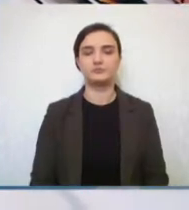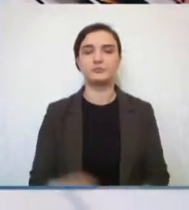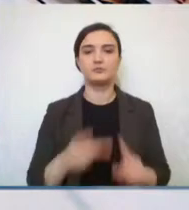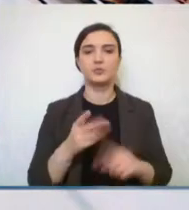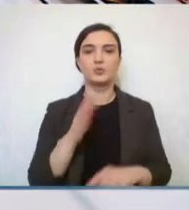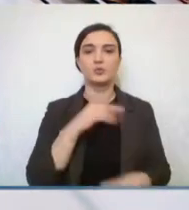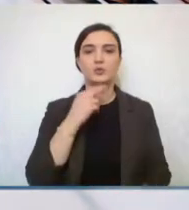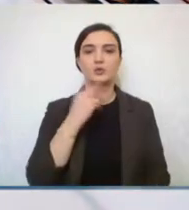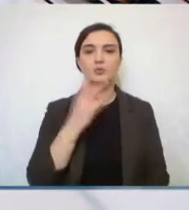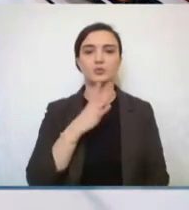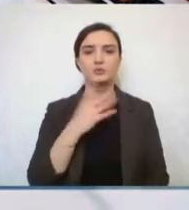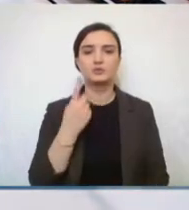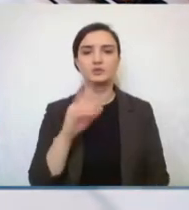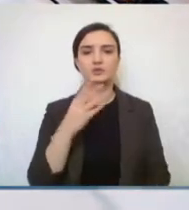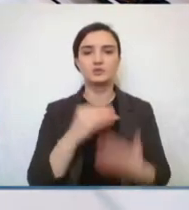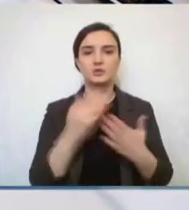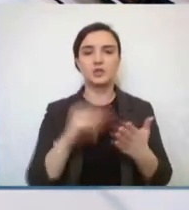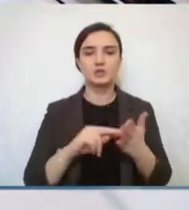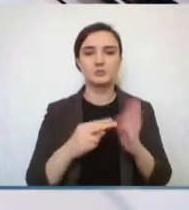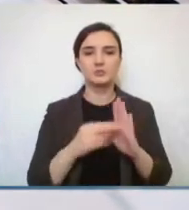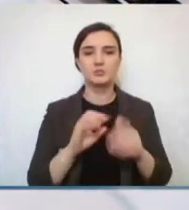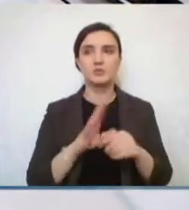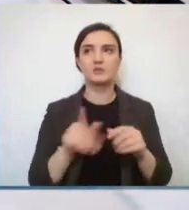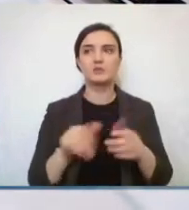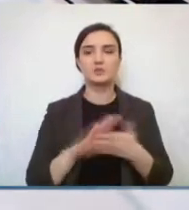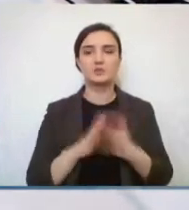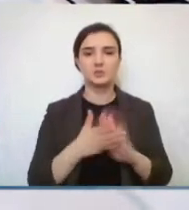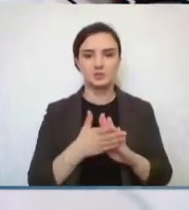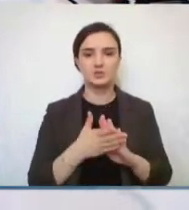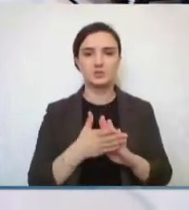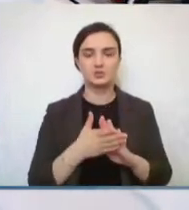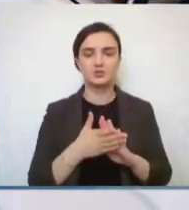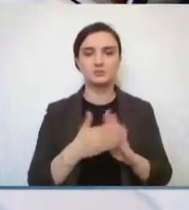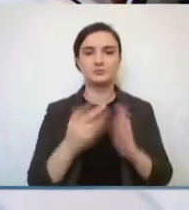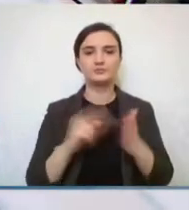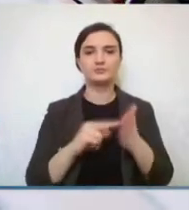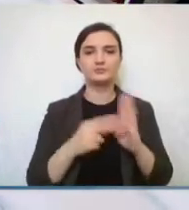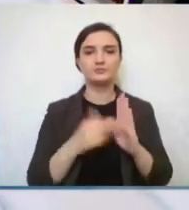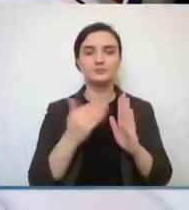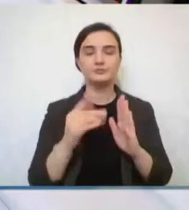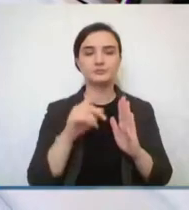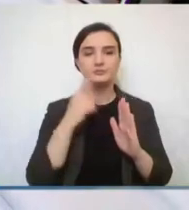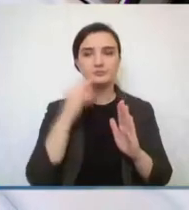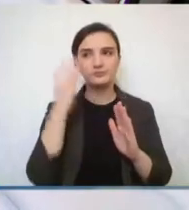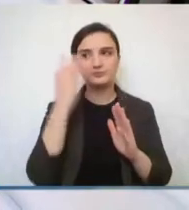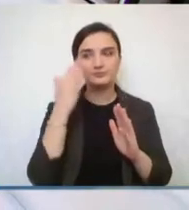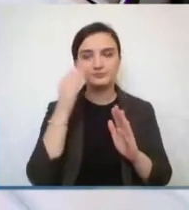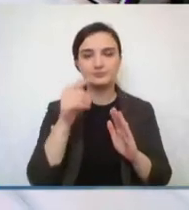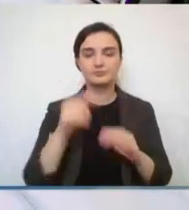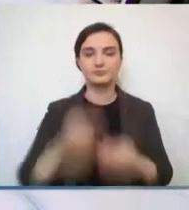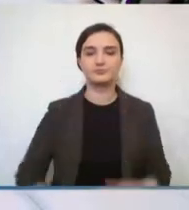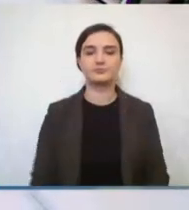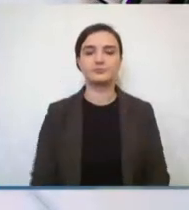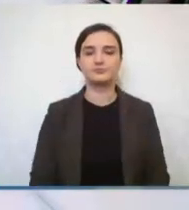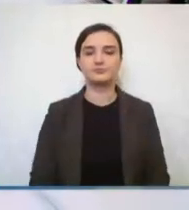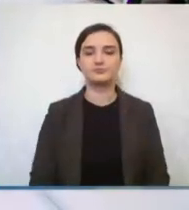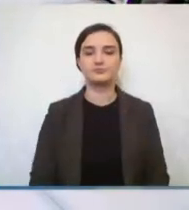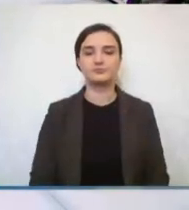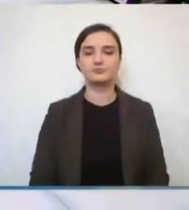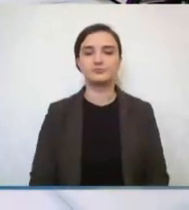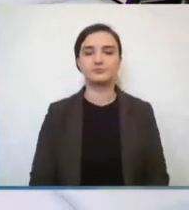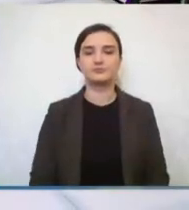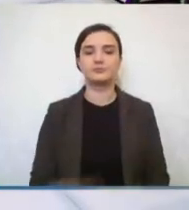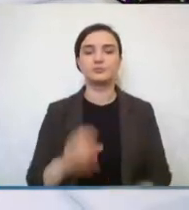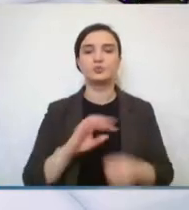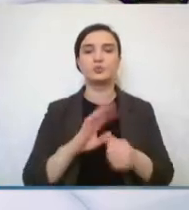თუნდაც იმ კოვიდის სიტუაციაში, ხო, დღის გეგმებზე ვთქვათ. თუ ყველა გეგმა შემიცვალა კოვიდმა და ეს კიდე